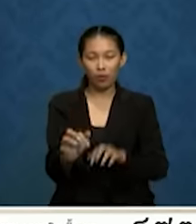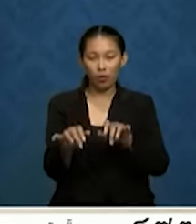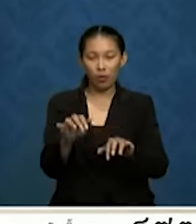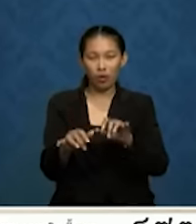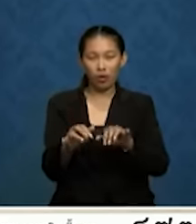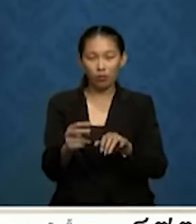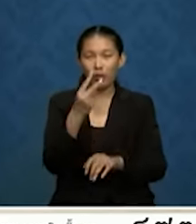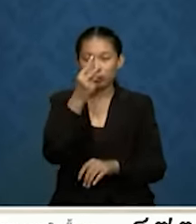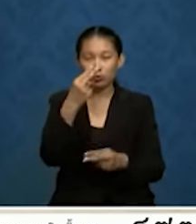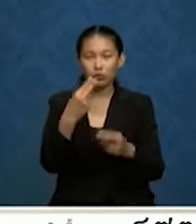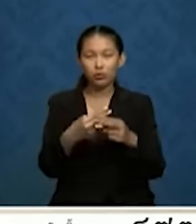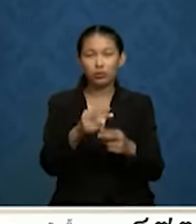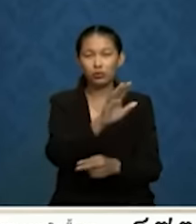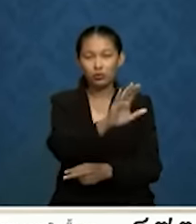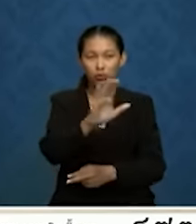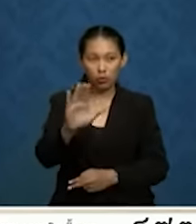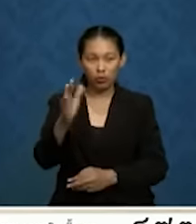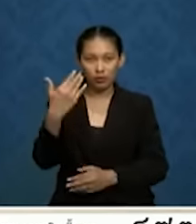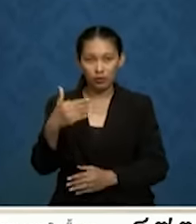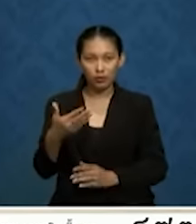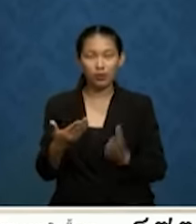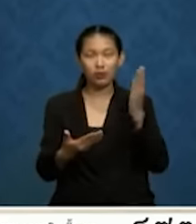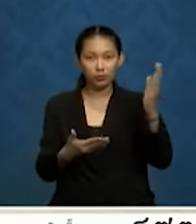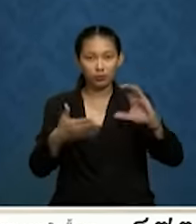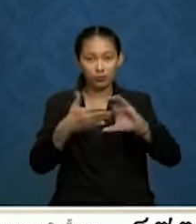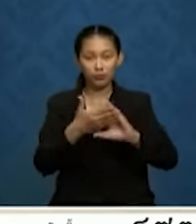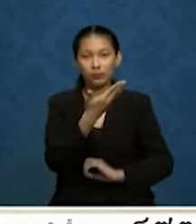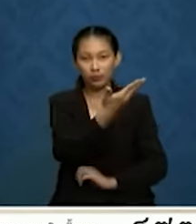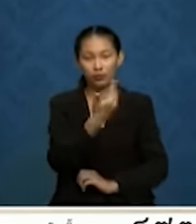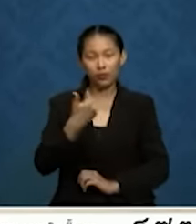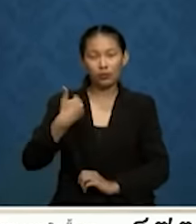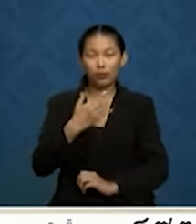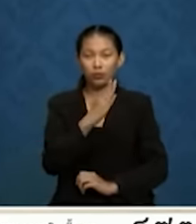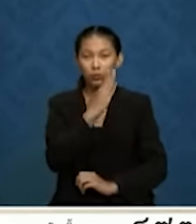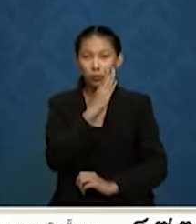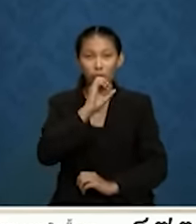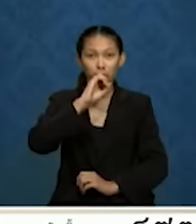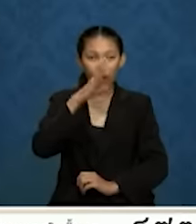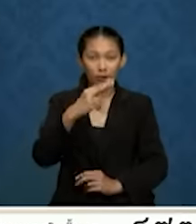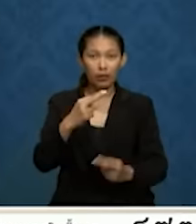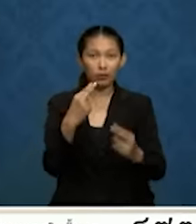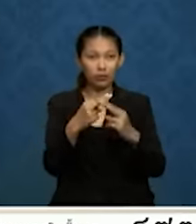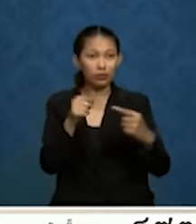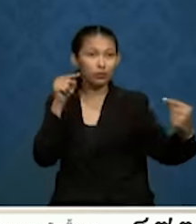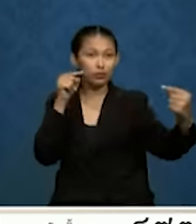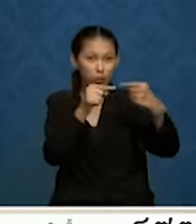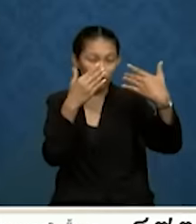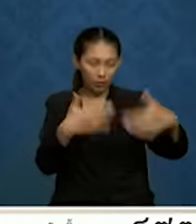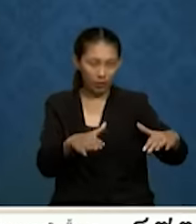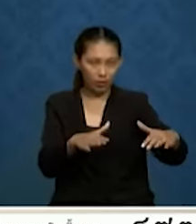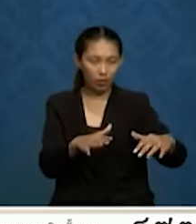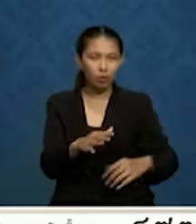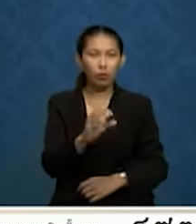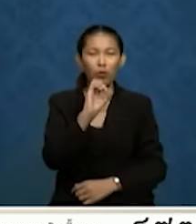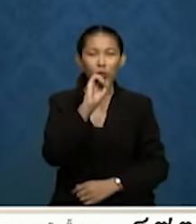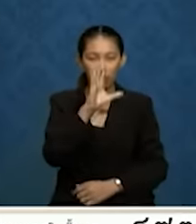ชื่อของท่านก็จะปรากฏที่หน้าจอท่านอย่าเพิ่งขานครับเมื่อชื่อของท่านตรงกับหน้าจอแล้วท่าน